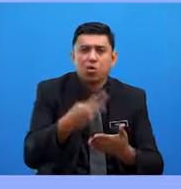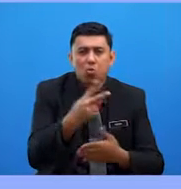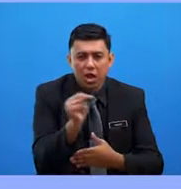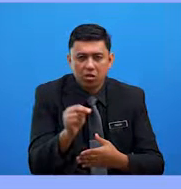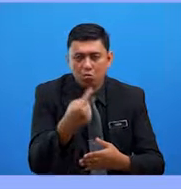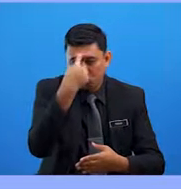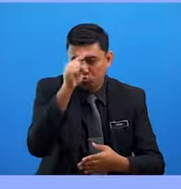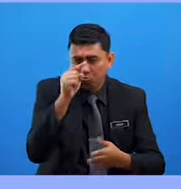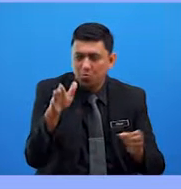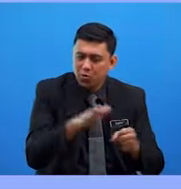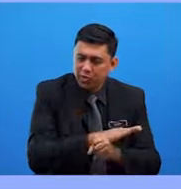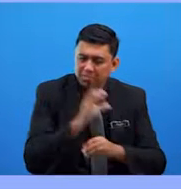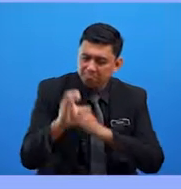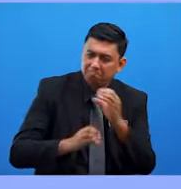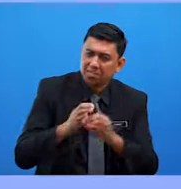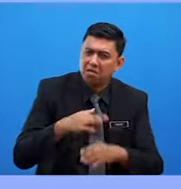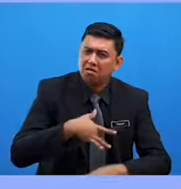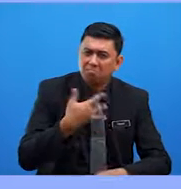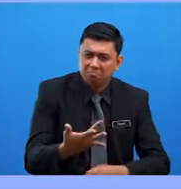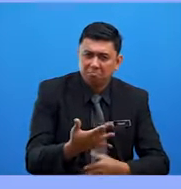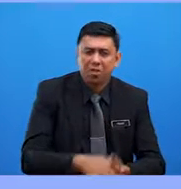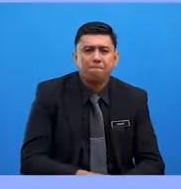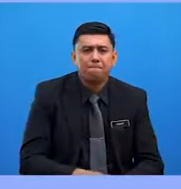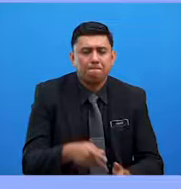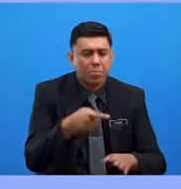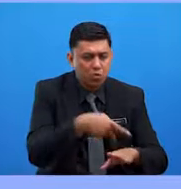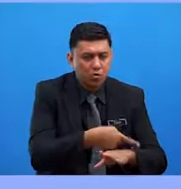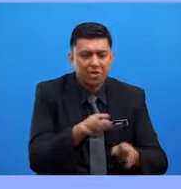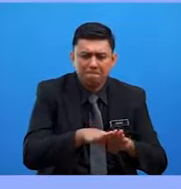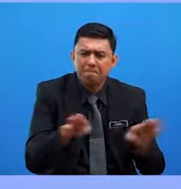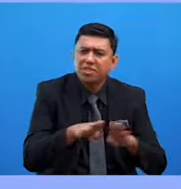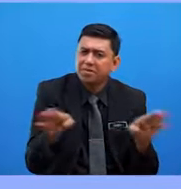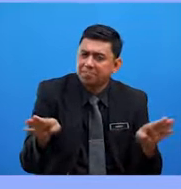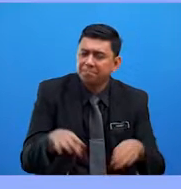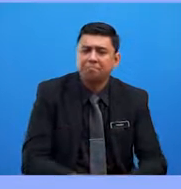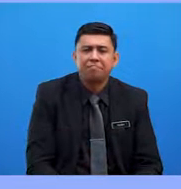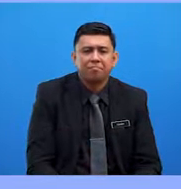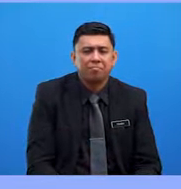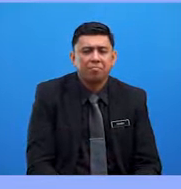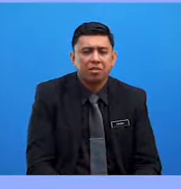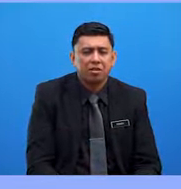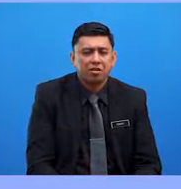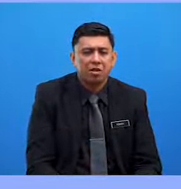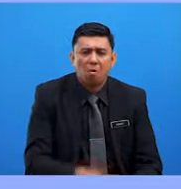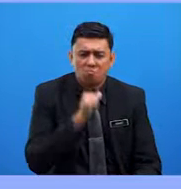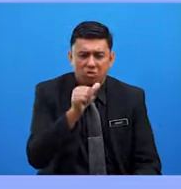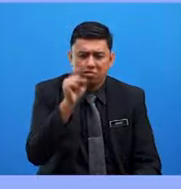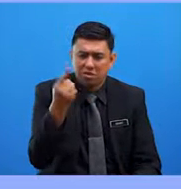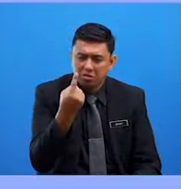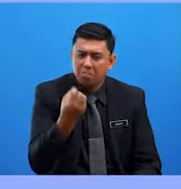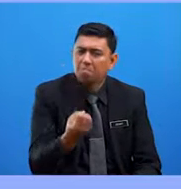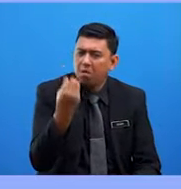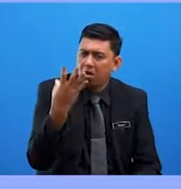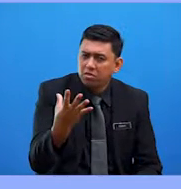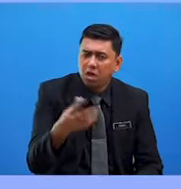memenuhi citarasa pengguna yang berbeza. Perniagaan bukan sahaja menawarkan pelbagai jenis keluaran yang